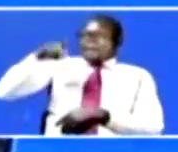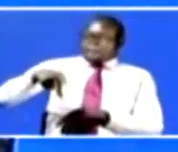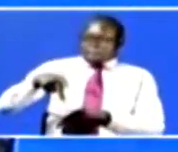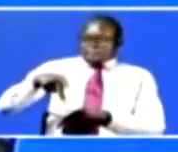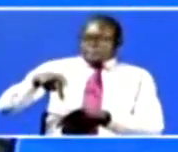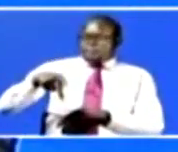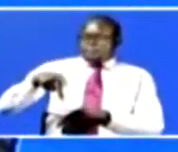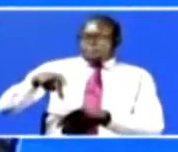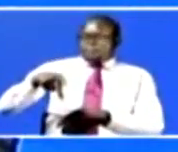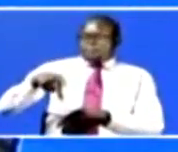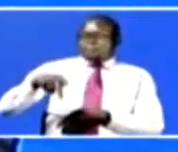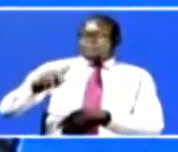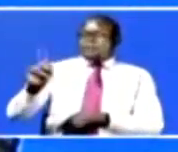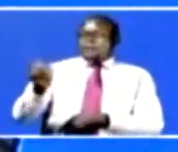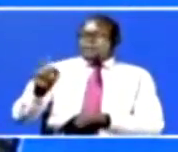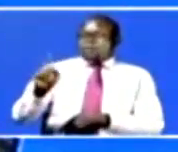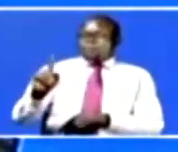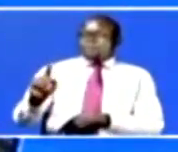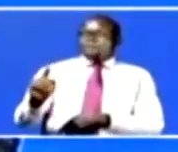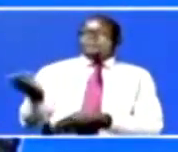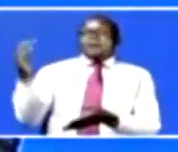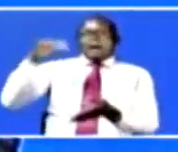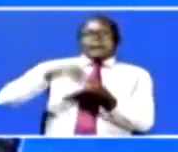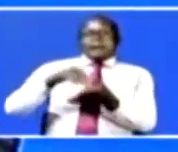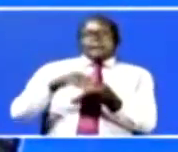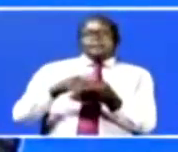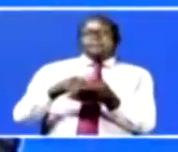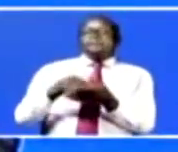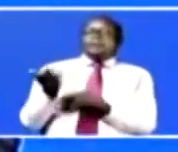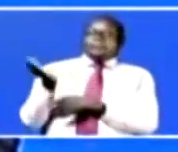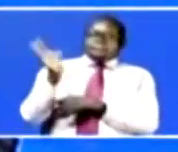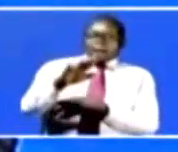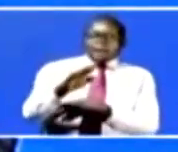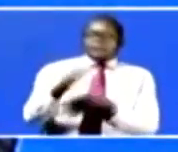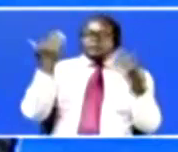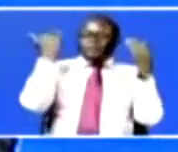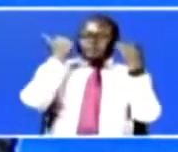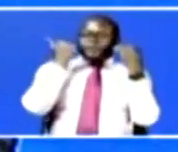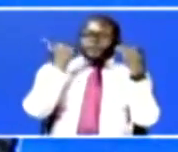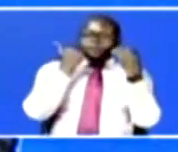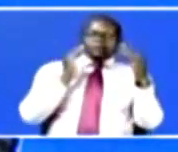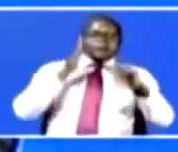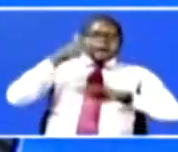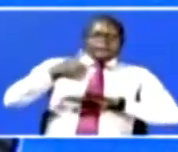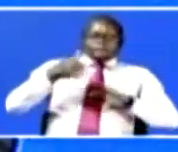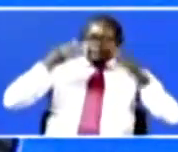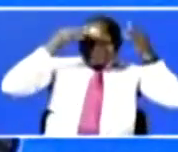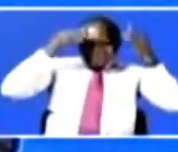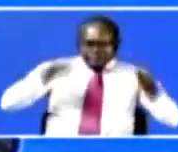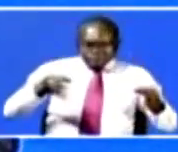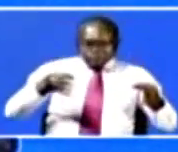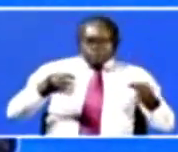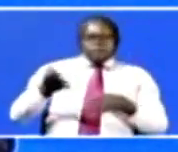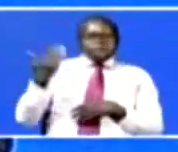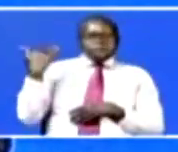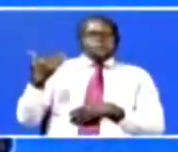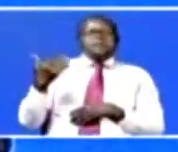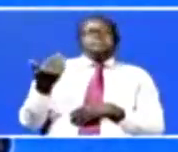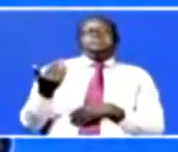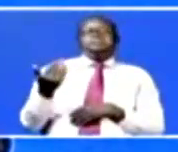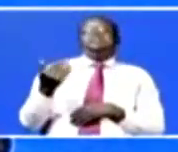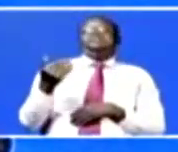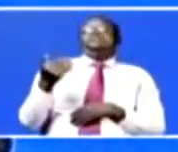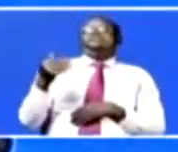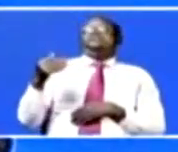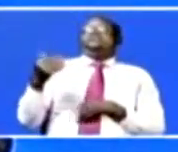Kasi ya mashariki jijini Nairobi kwa mara nyingine tena imerejea mkononi mwa mahakama. Hii ni kufuatia rufaa yake mwaniaji wa chama cha Jubilee